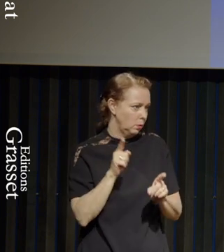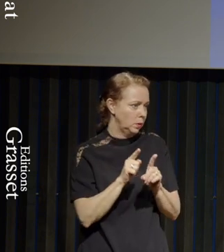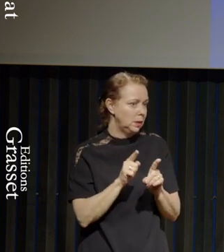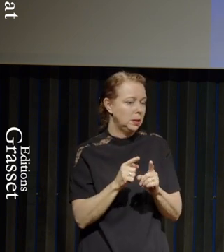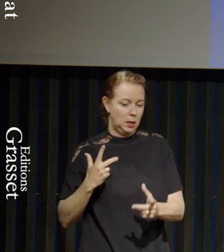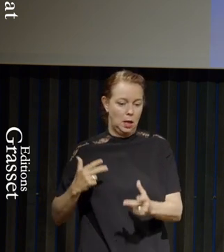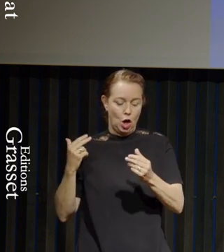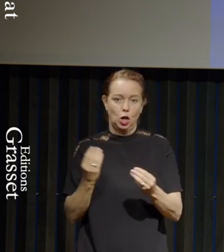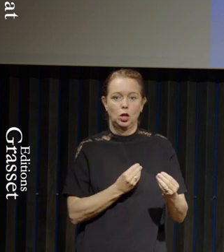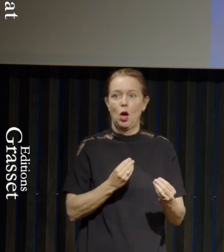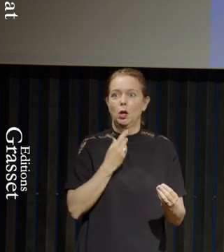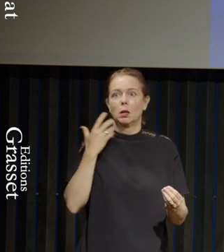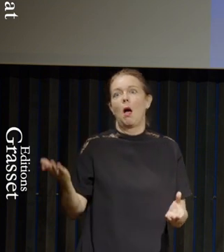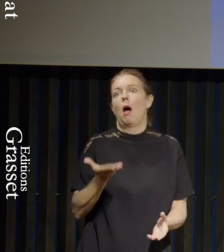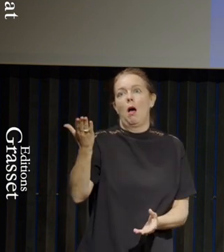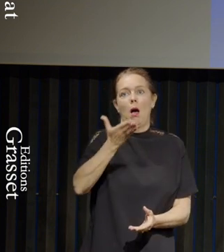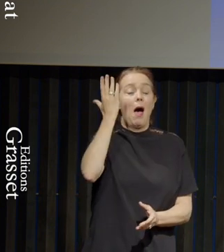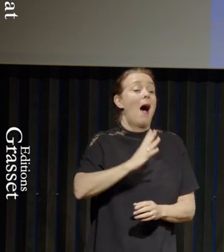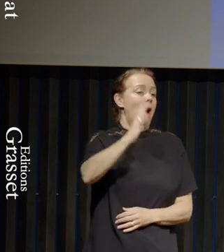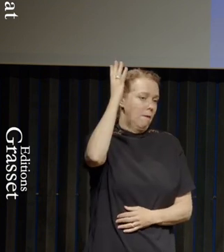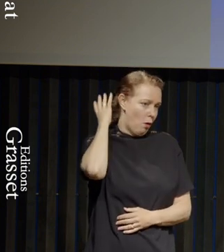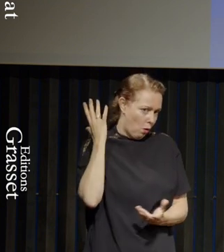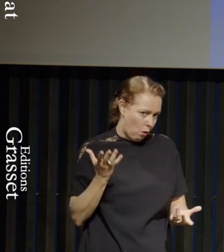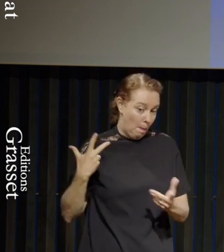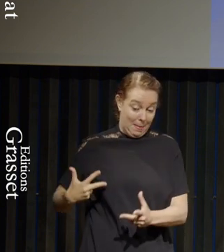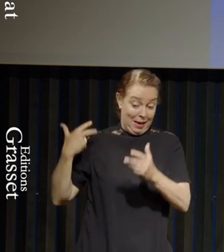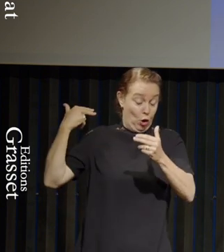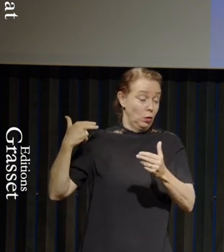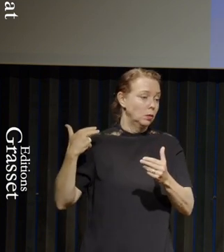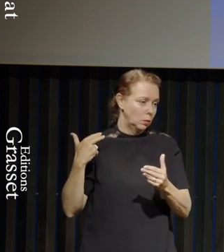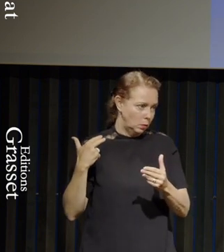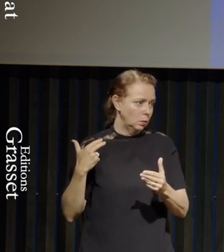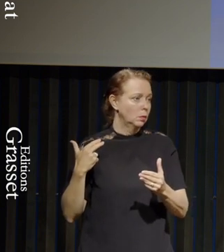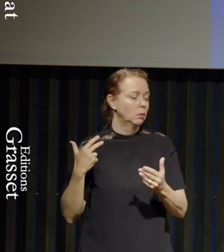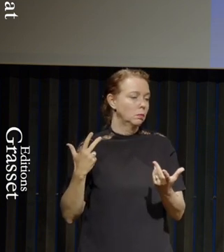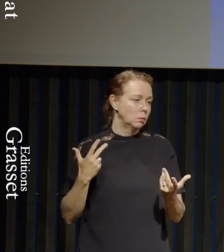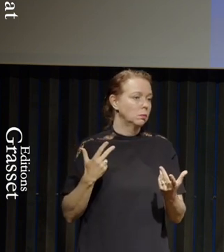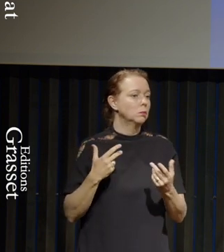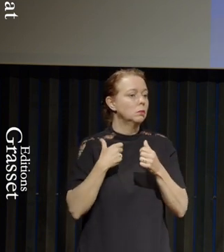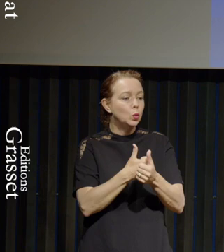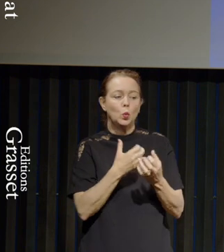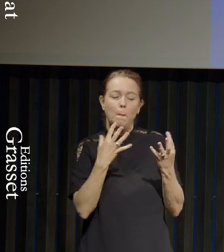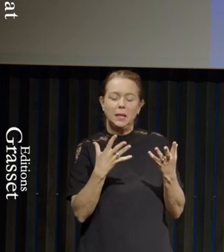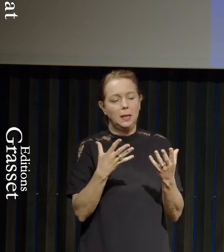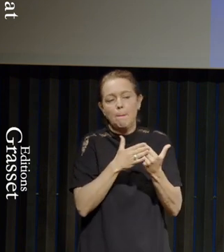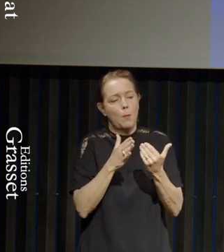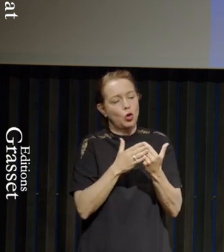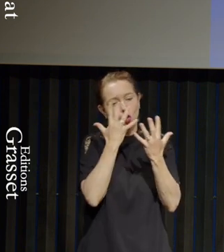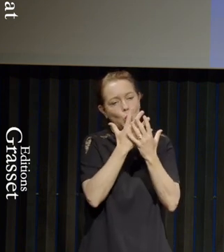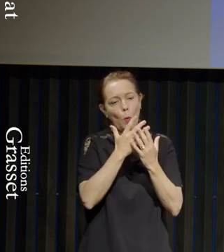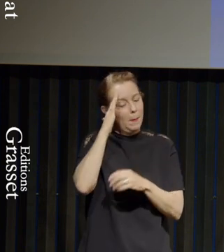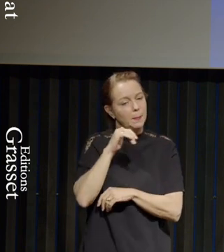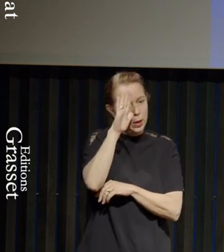est glorifié et qui probablement a quelque chose à voir avec le trouble bipolaire. Et puis chez